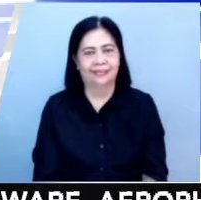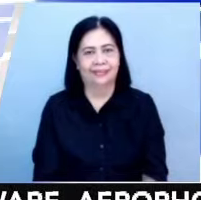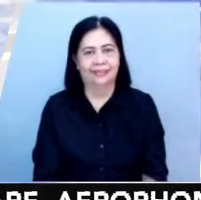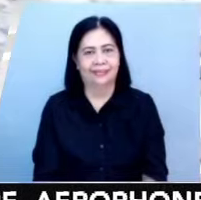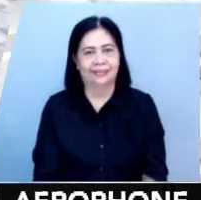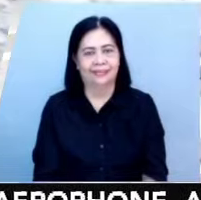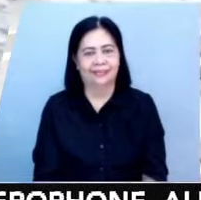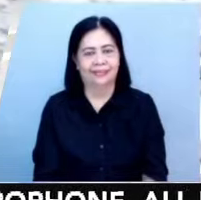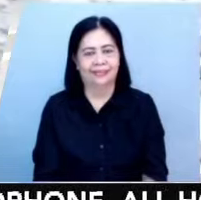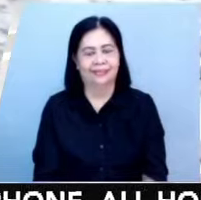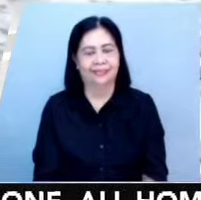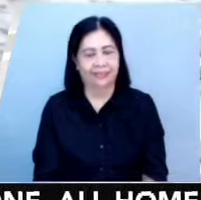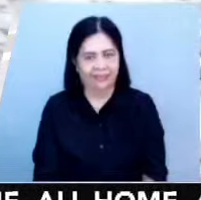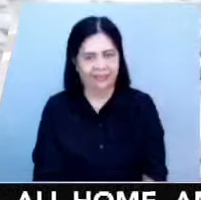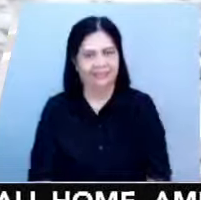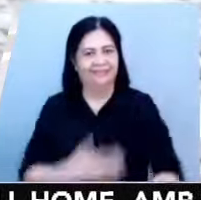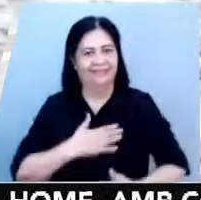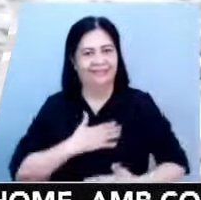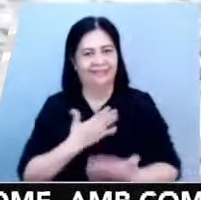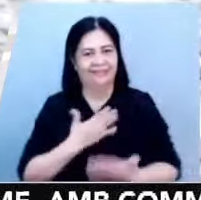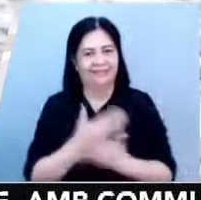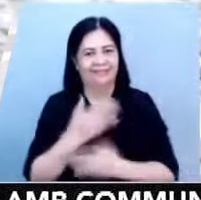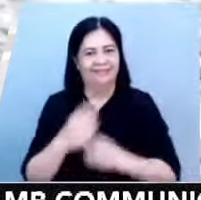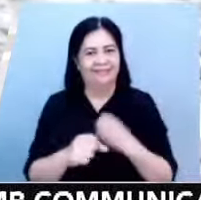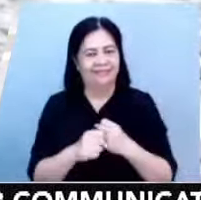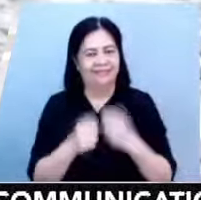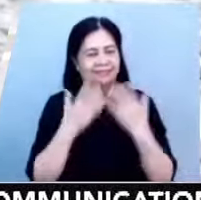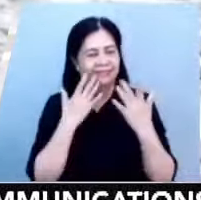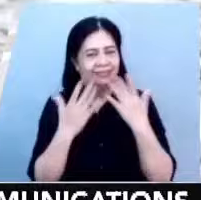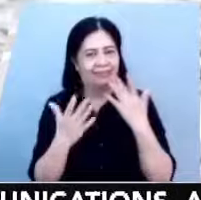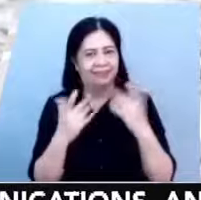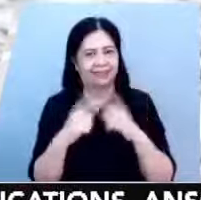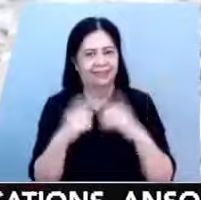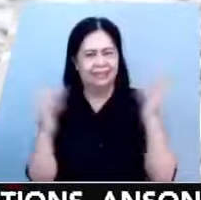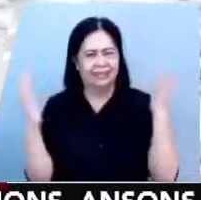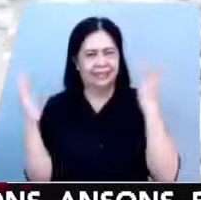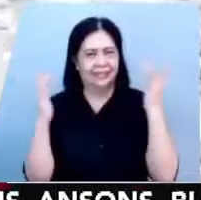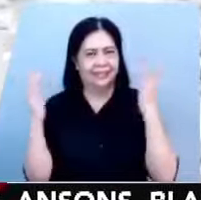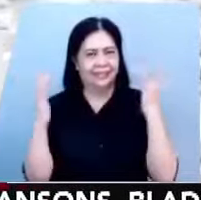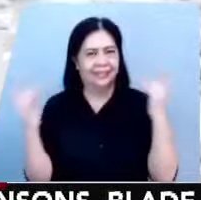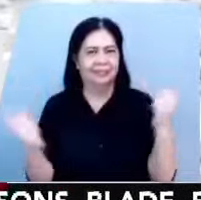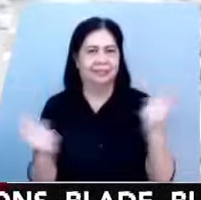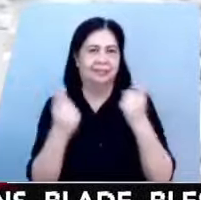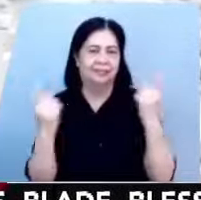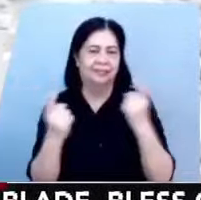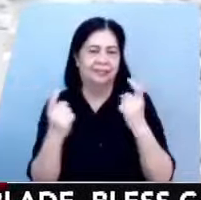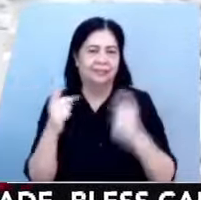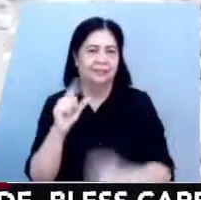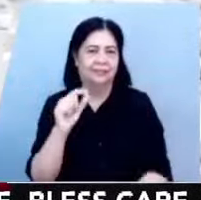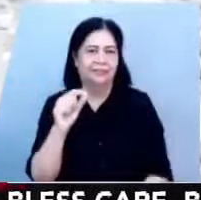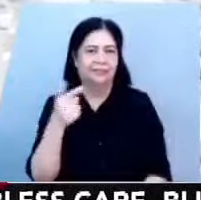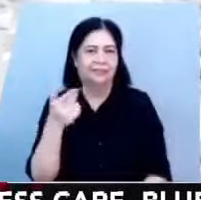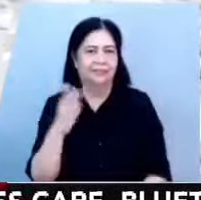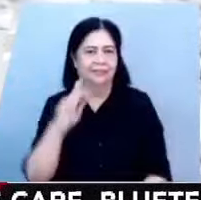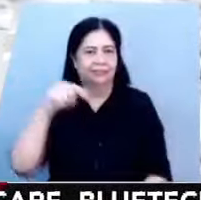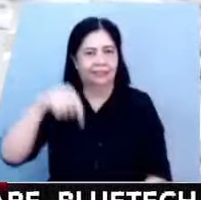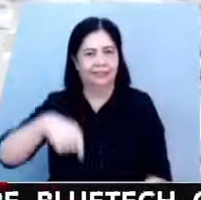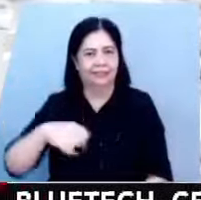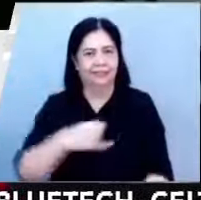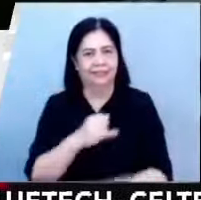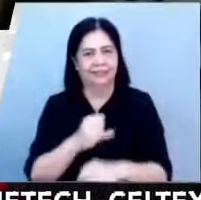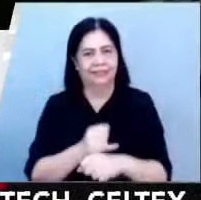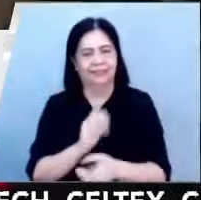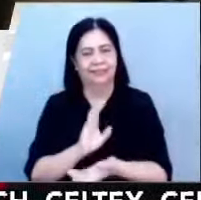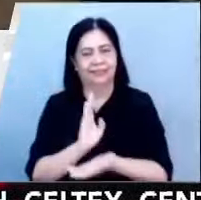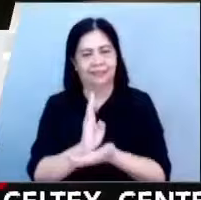Tina, Happy New Year! Naging makulay at maingay ang pagsalubong sa 2024 dito sa isla ng Boracay.